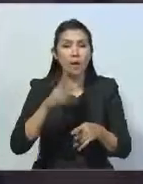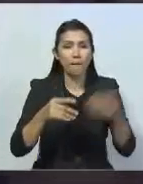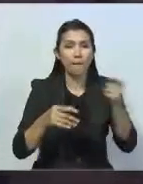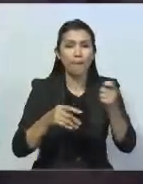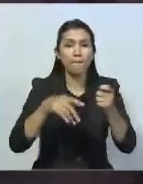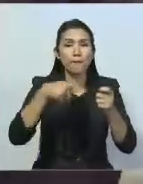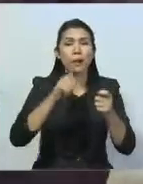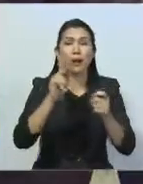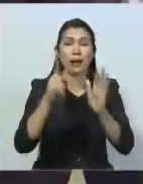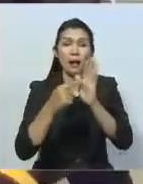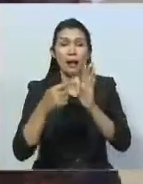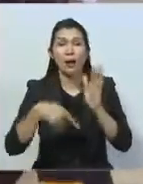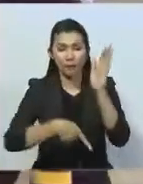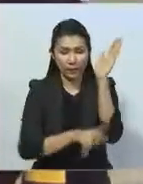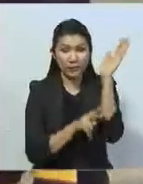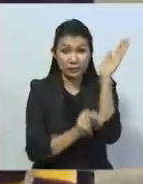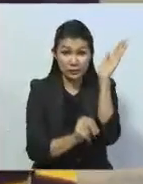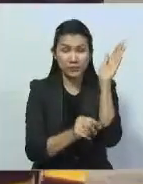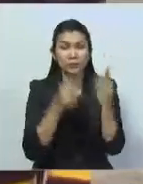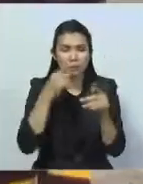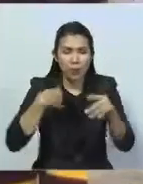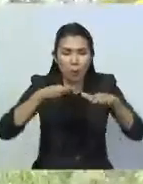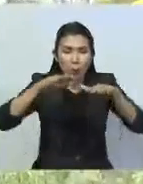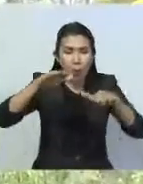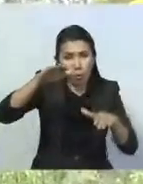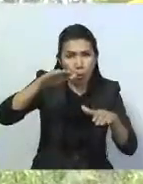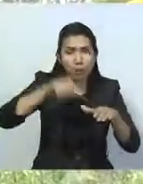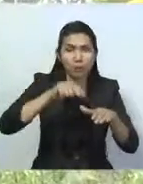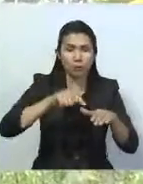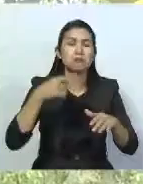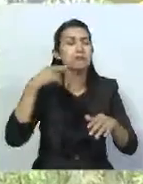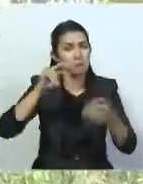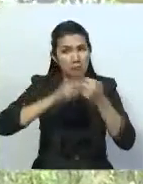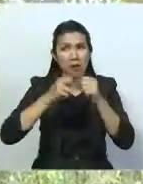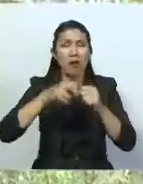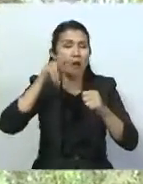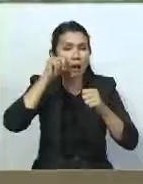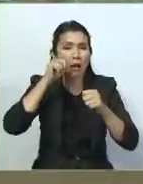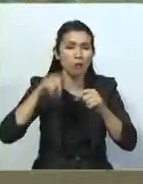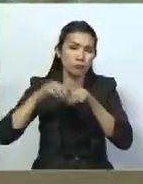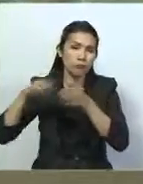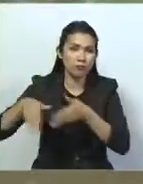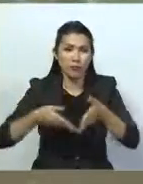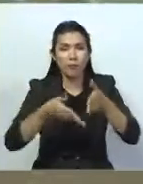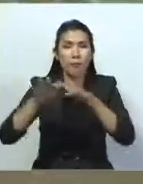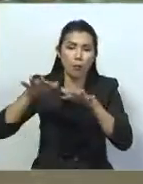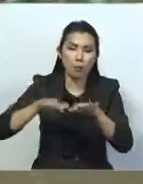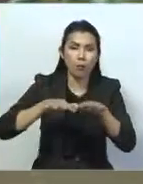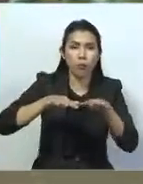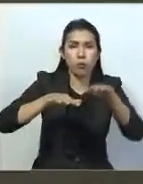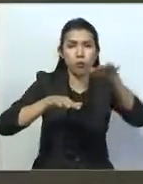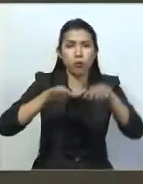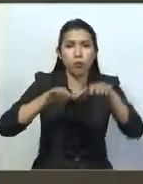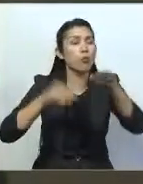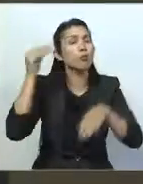ลปะกาฮารังอำเภอเมืองปัตตานีค่ะซึ่งก็เป็นพื้นที่ลุ่มต่ำก็มักจะประสบปัญหาน้ำจากแม่น้ำปัตตานีเนี่ยล้นเป็นประจ